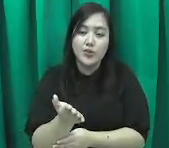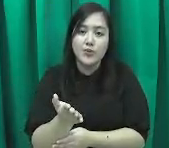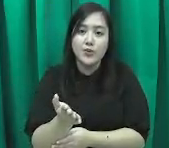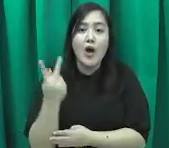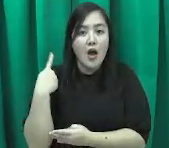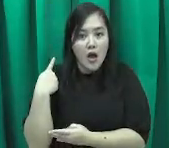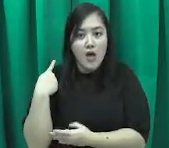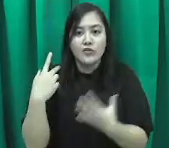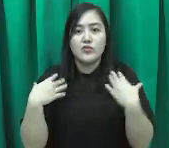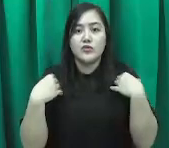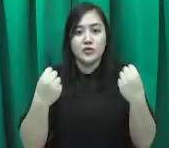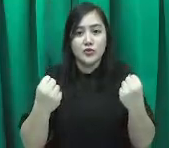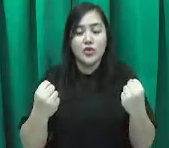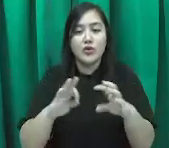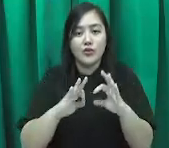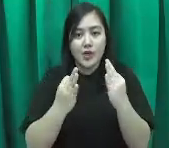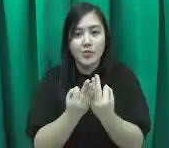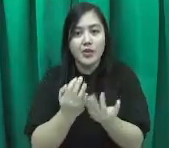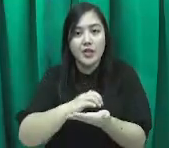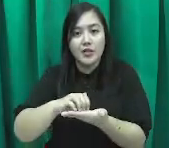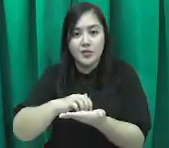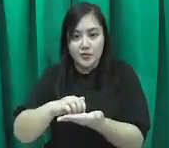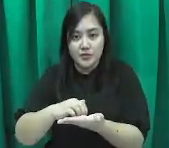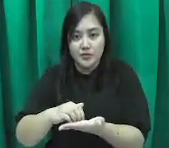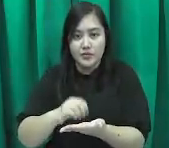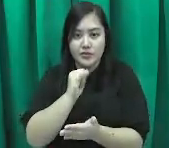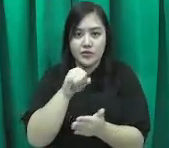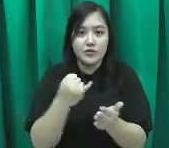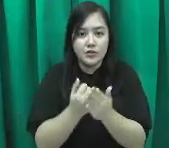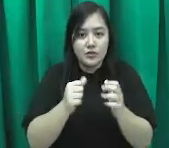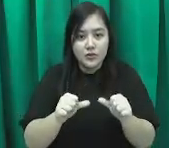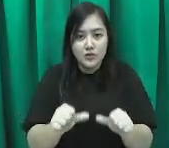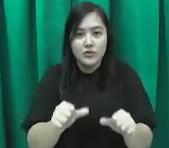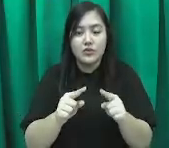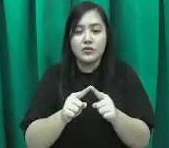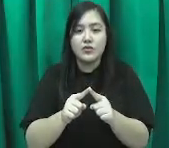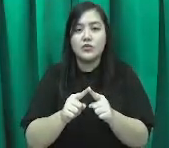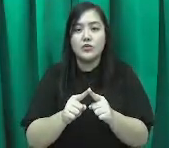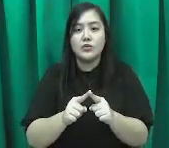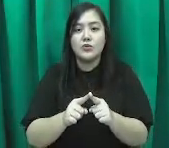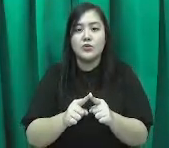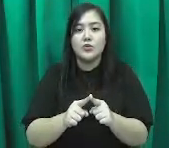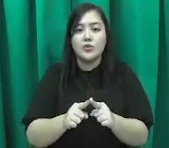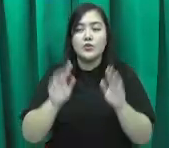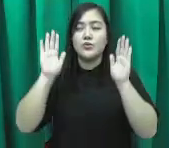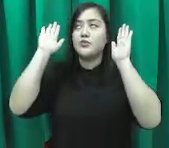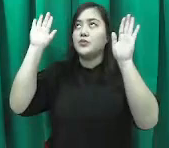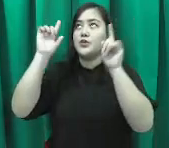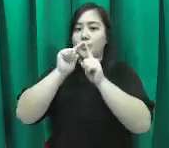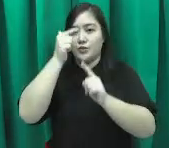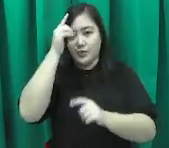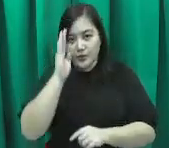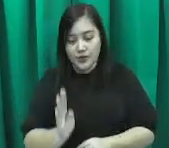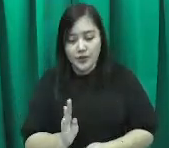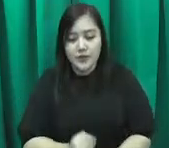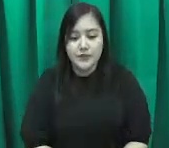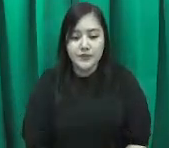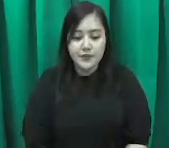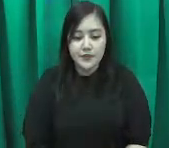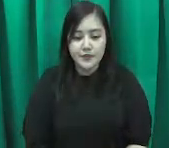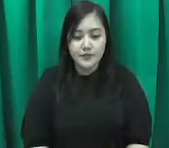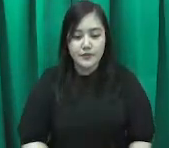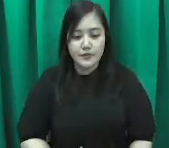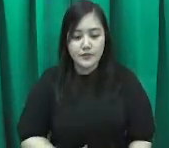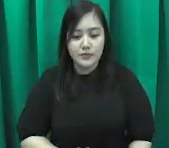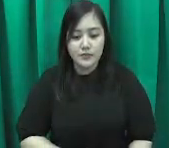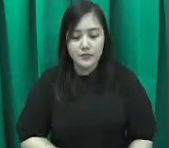strong family ties for as long as you are submitting to God's hand. Talaga. Yes, para sa Panginoon talaga nagsasubmit ka. Kasi kung